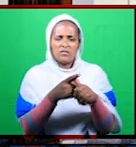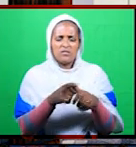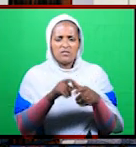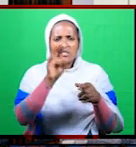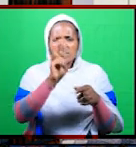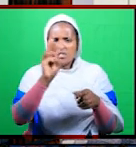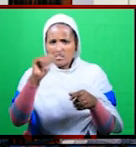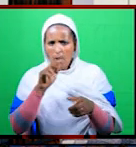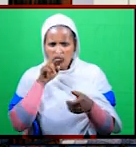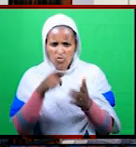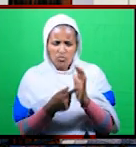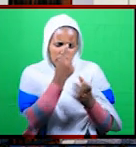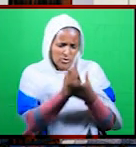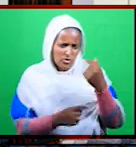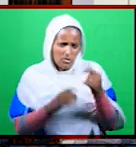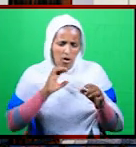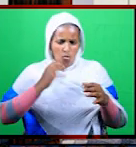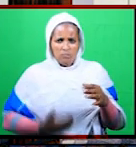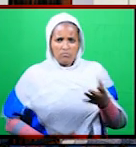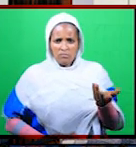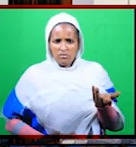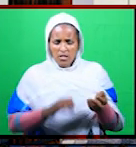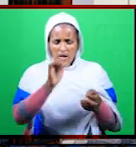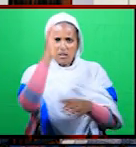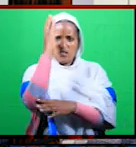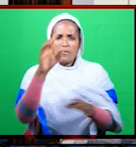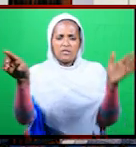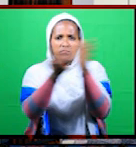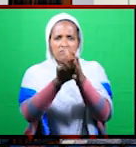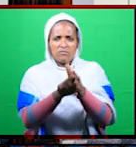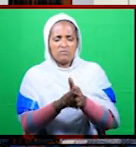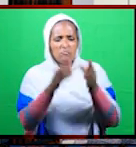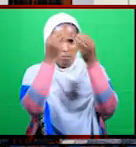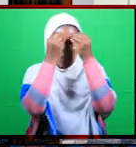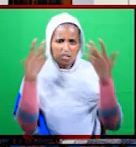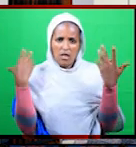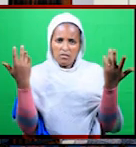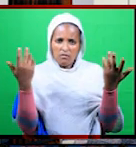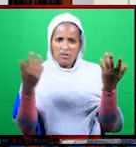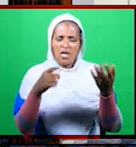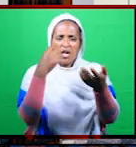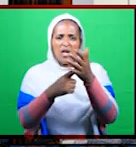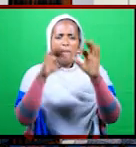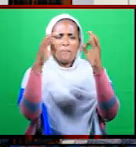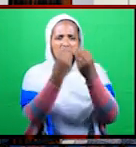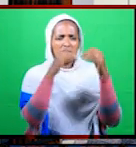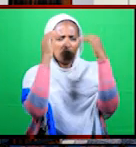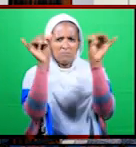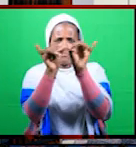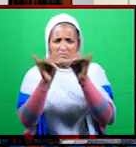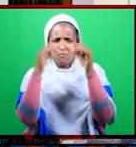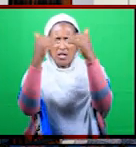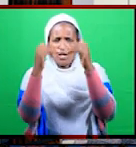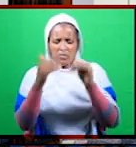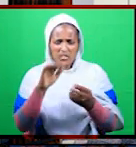አንደኛ ስስታምነት ነው። በሌላ መልኩ የእግዚአብሔር መግቦት መርሳት ደረጃ ላይ ጠርዝ የነካ ነው። ይሄ ቤተሰብ ምጣኔ እየተባለ